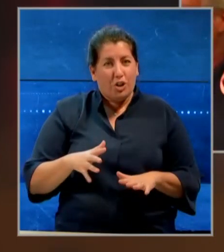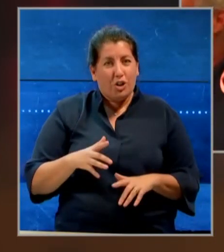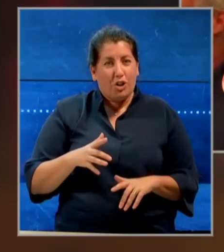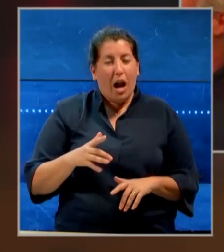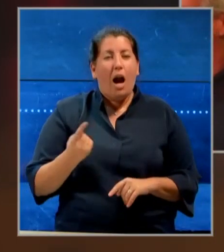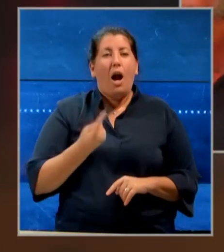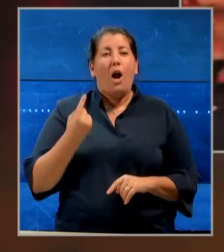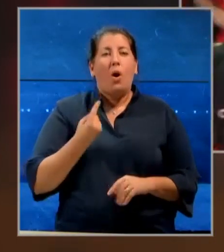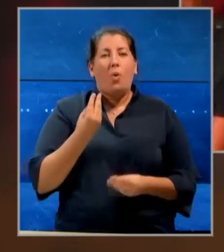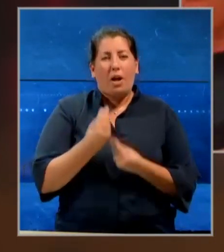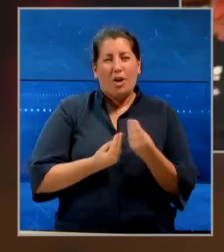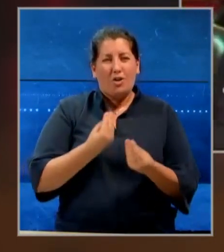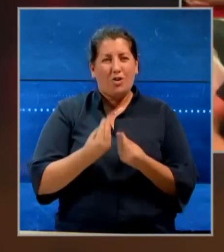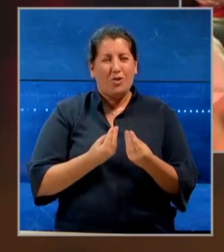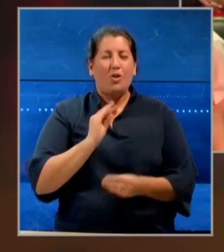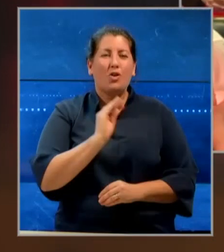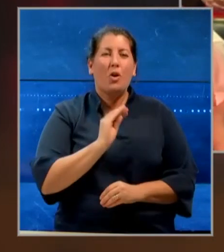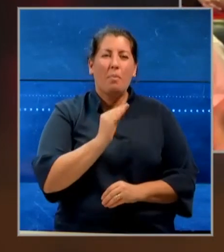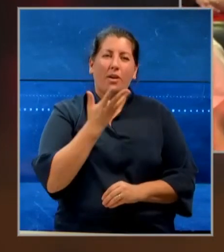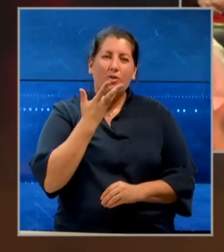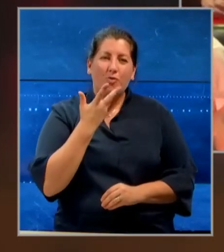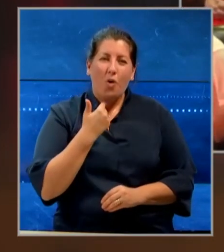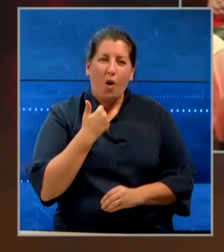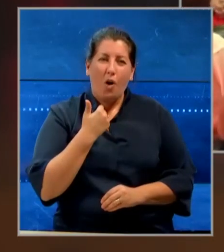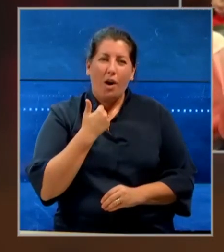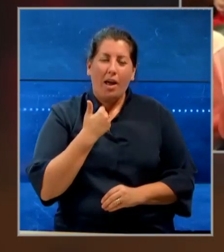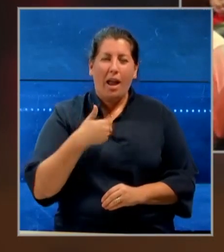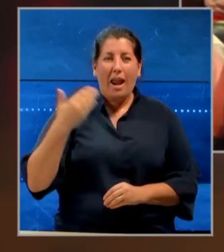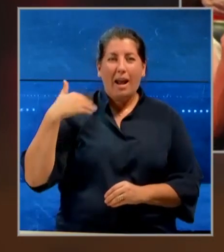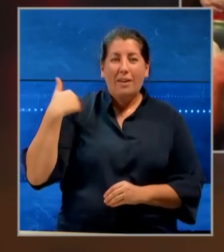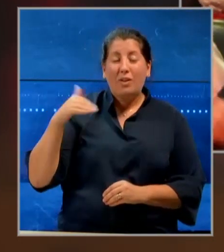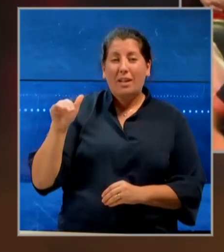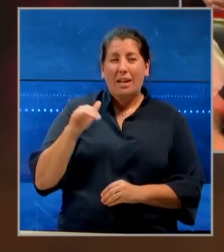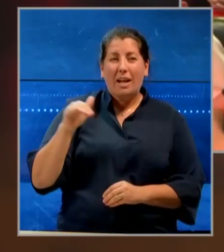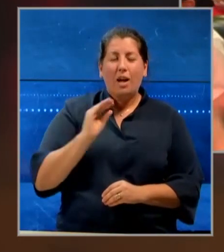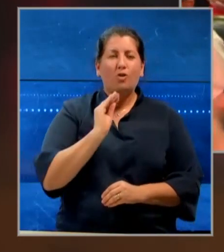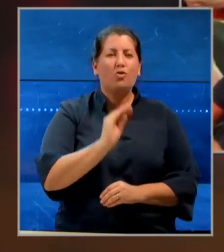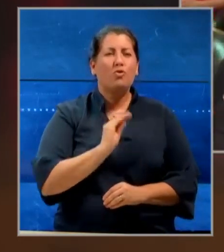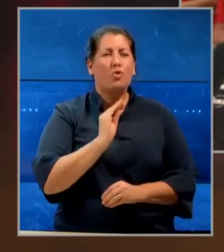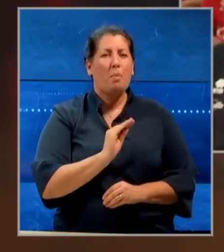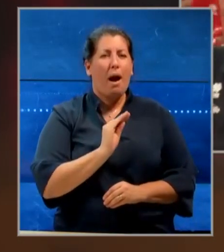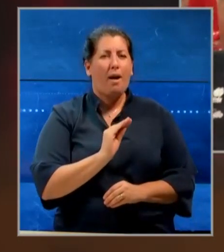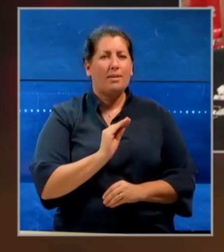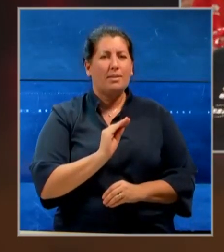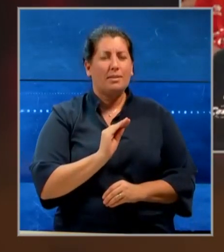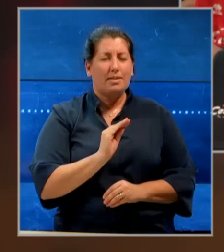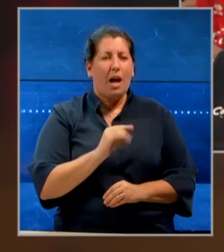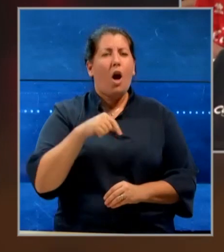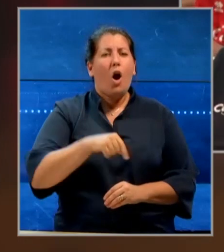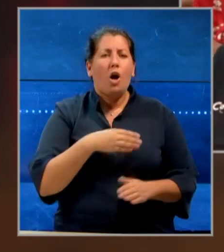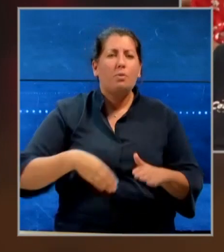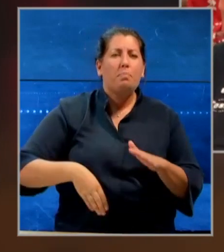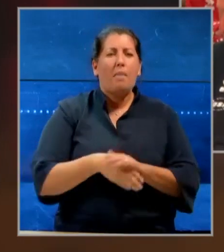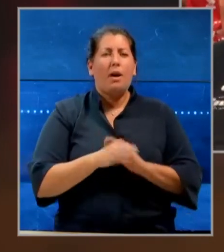sempre. Volontari. La scorsa settimana una ragazzina fece delle domande incredibili, bellissime, di certo, attenzione. Allora, io partirei proprio dalla domanda per poi